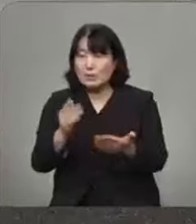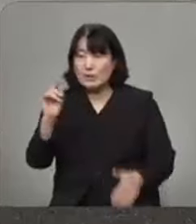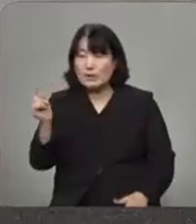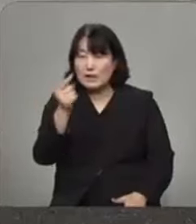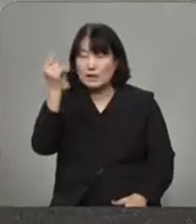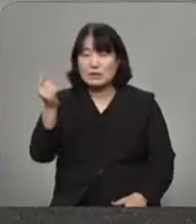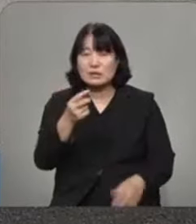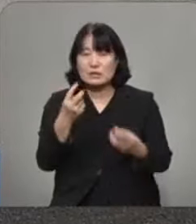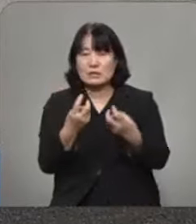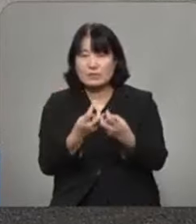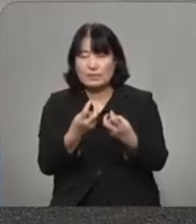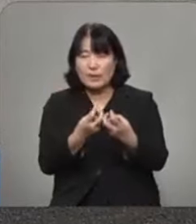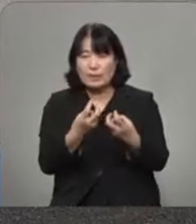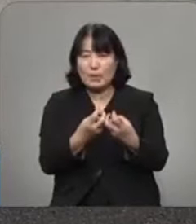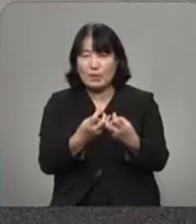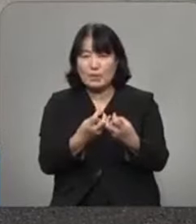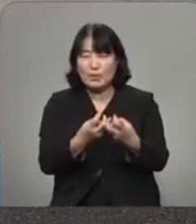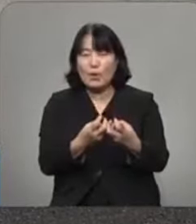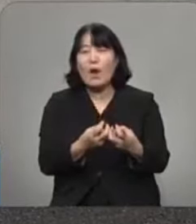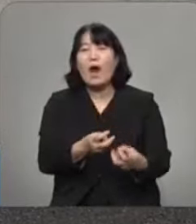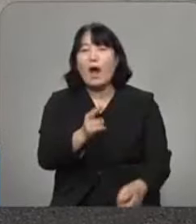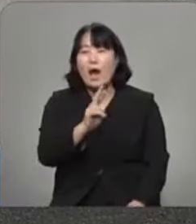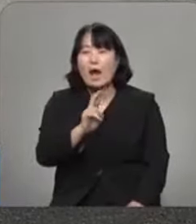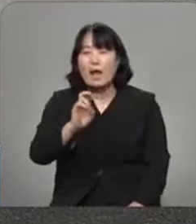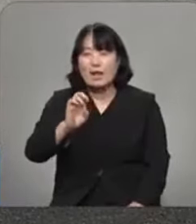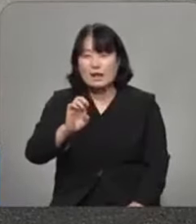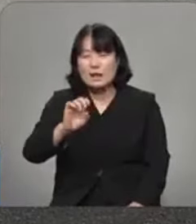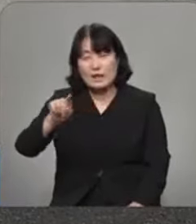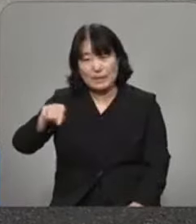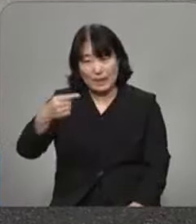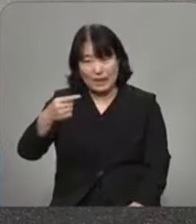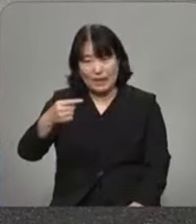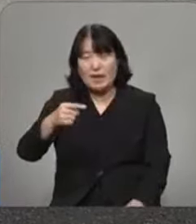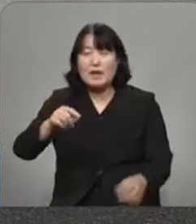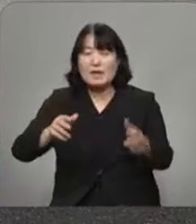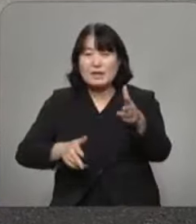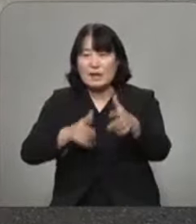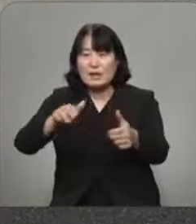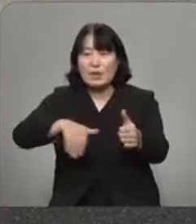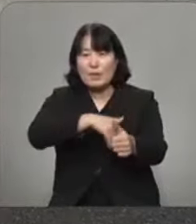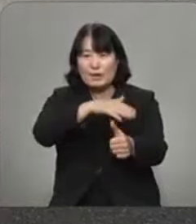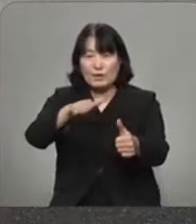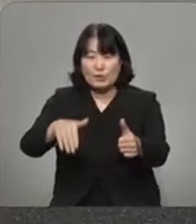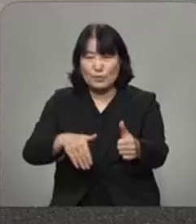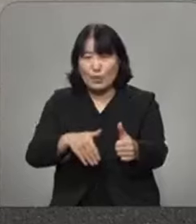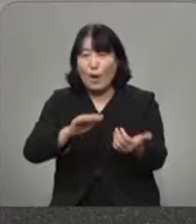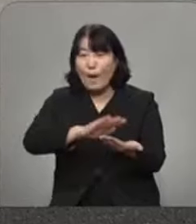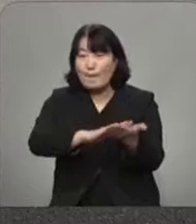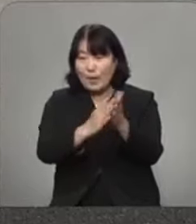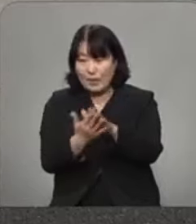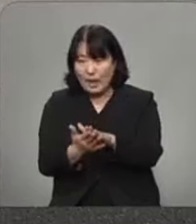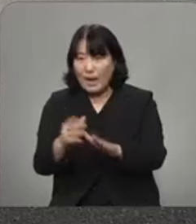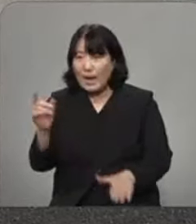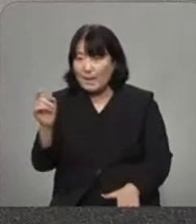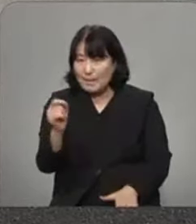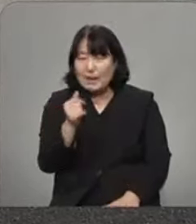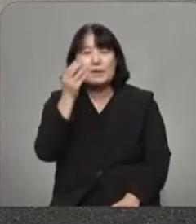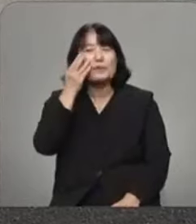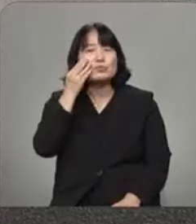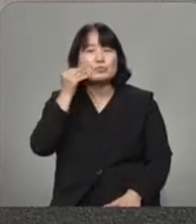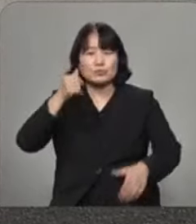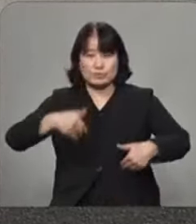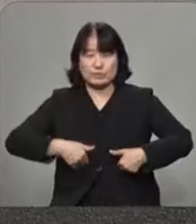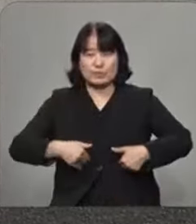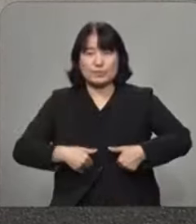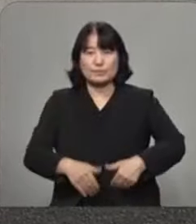재생 에너지를 뜻하는 아리백 도입 등 급격한 산업환경 변화에도 보다 기민하게 대처해야 한다는 지적도 나옵니다